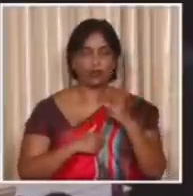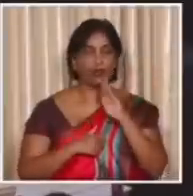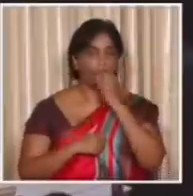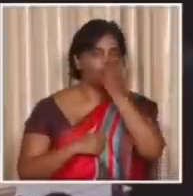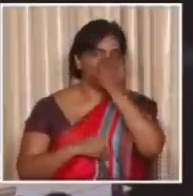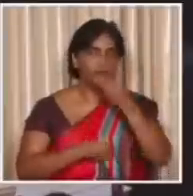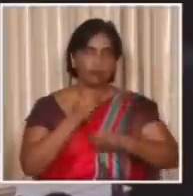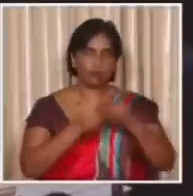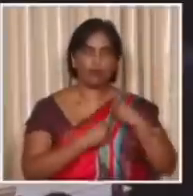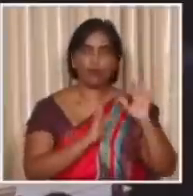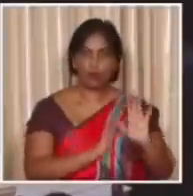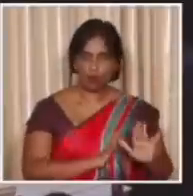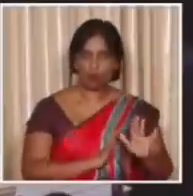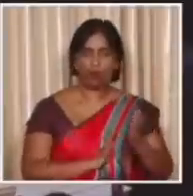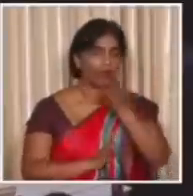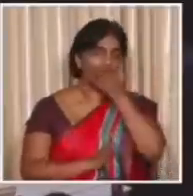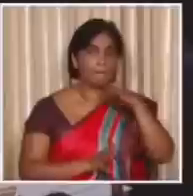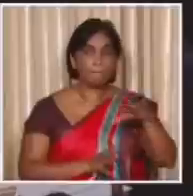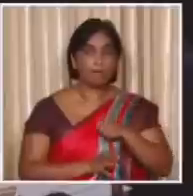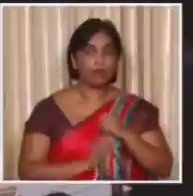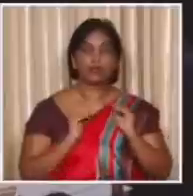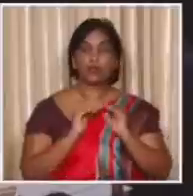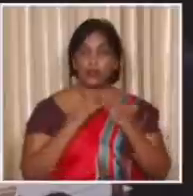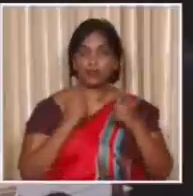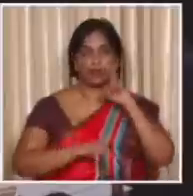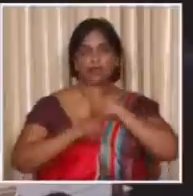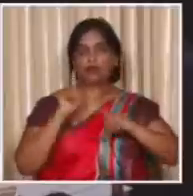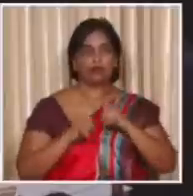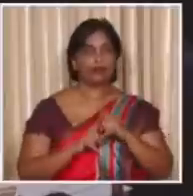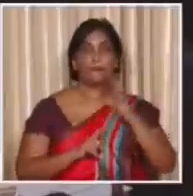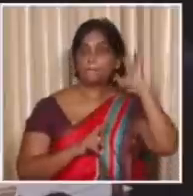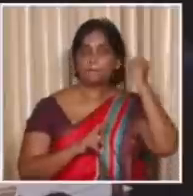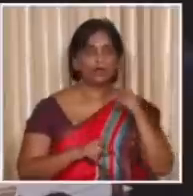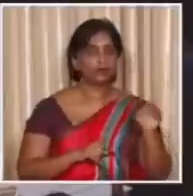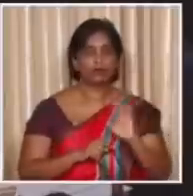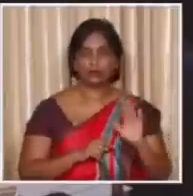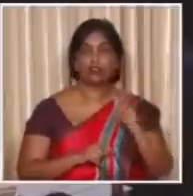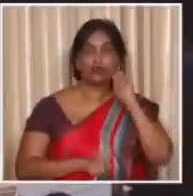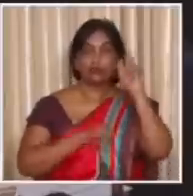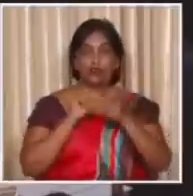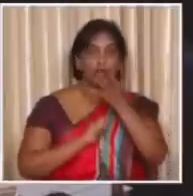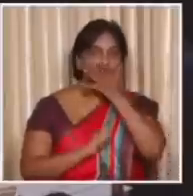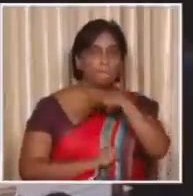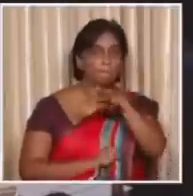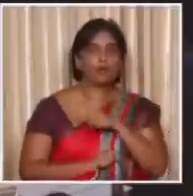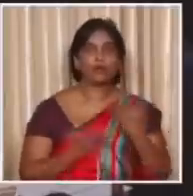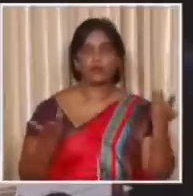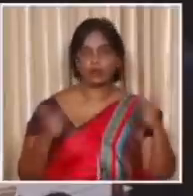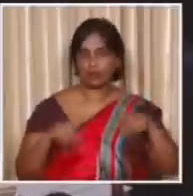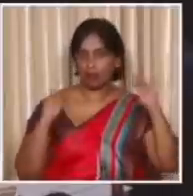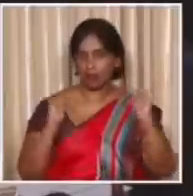සීනි නිෂ්පාදනය කරන්න ඕන. ද සීනි පාවිච්චි උචිත නැහැ කියලා සාකච්ඡාවක් තියෙනවා. ඒක ප්‍රතිඵලයක් නෙවෙයි. පුරවැසියන් සීනි පාවිච්චි කරන්නේ නැති